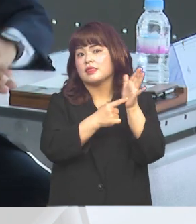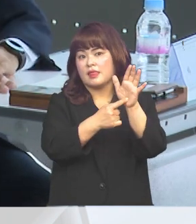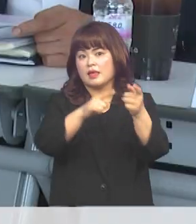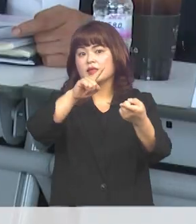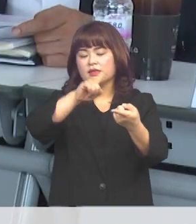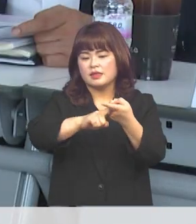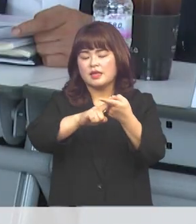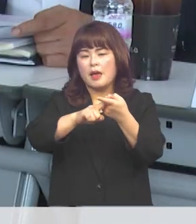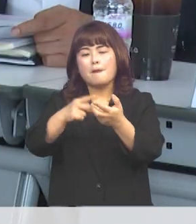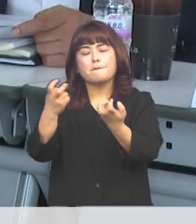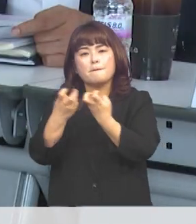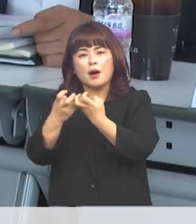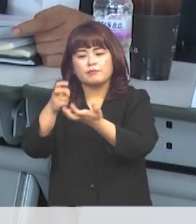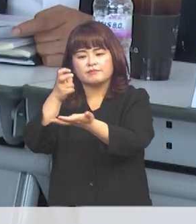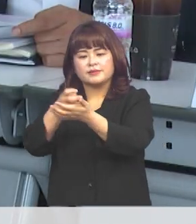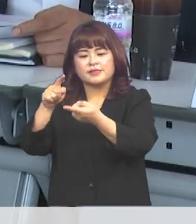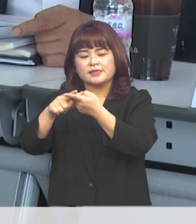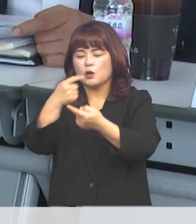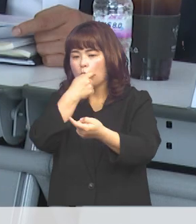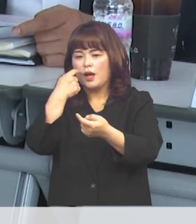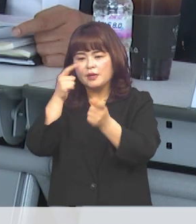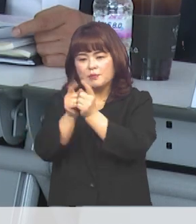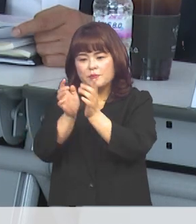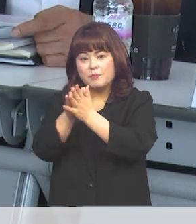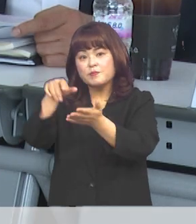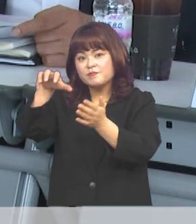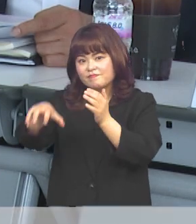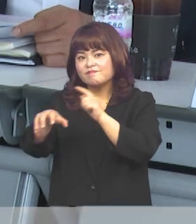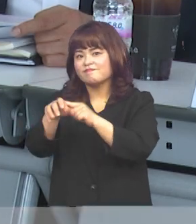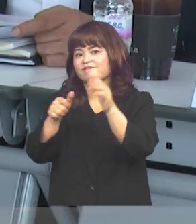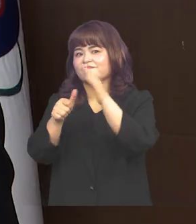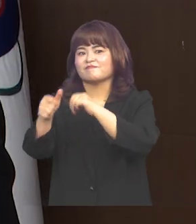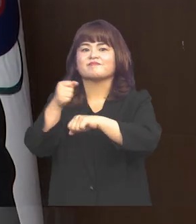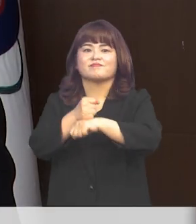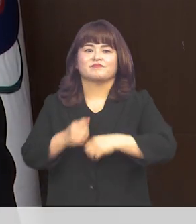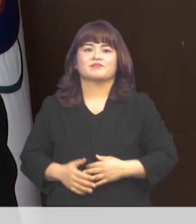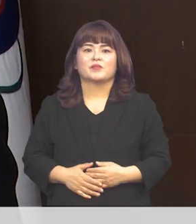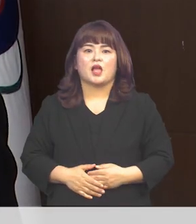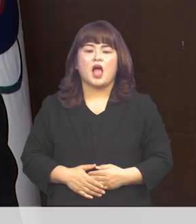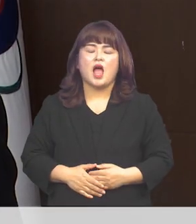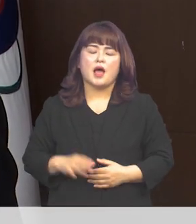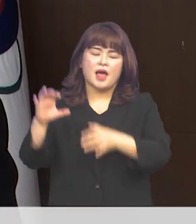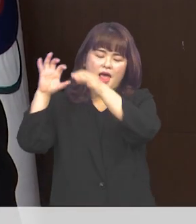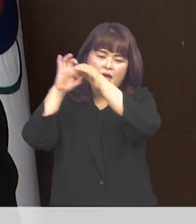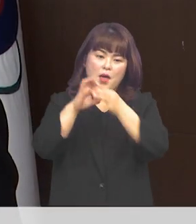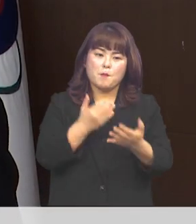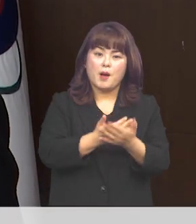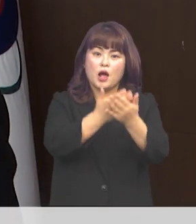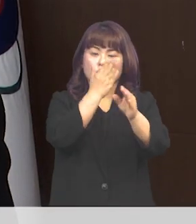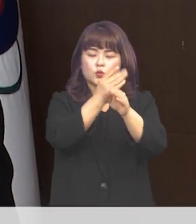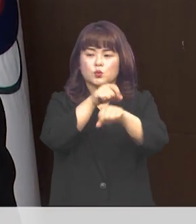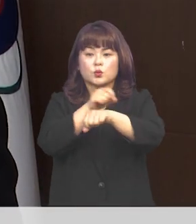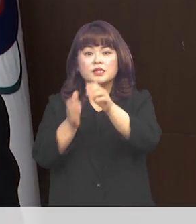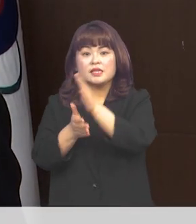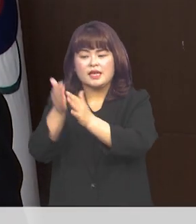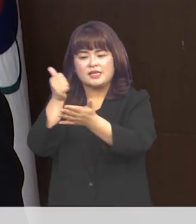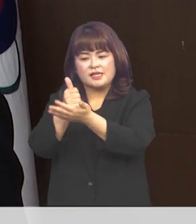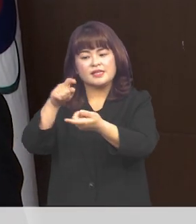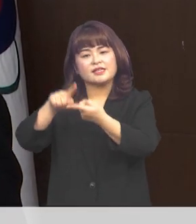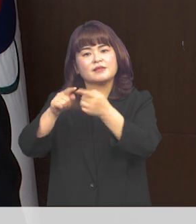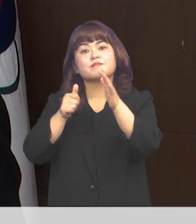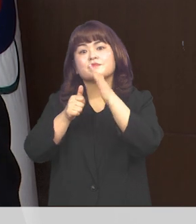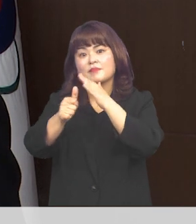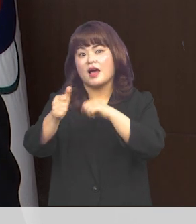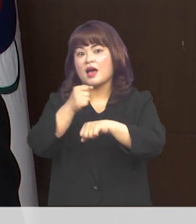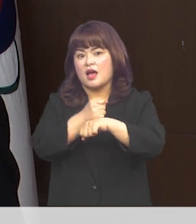밝힌 것과 관련해 법 제정을 위한 현장 확인 차원에서 이루어진 것입니다. 오늘 나날이 발전하고 있는 용인 특례시를